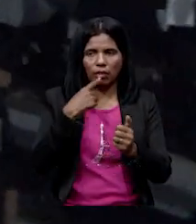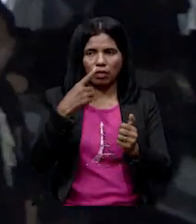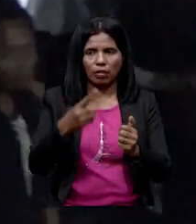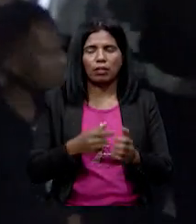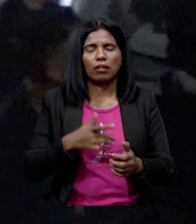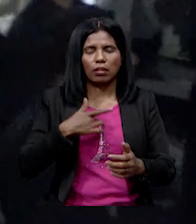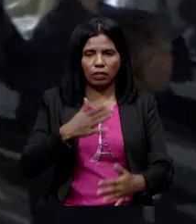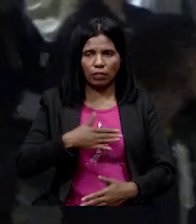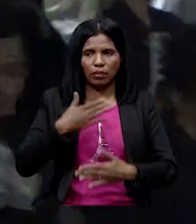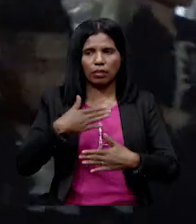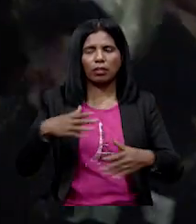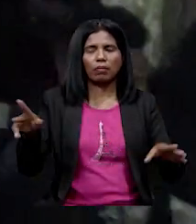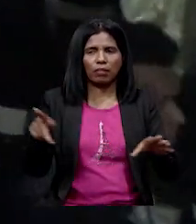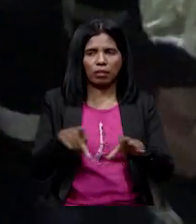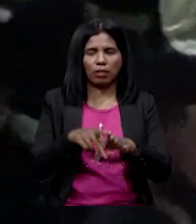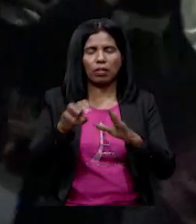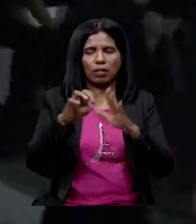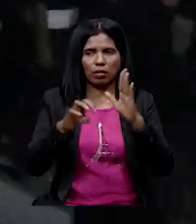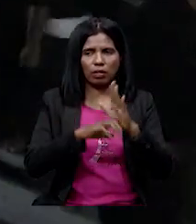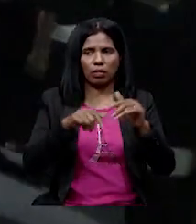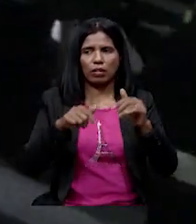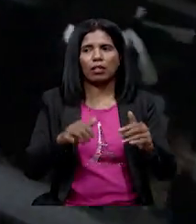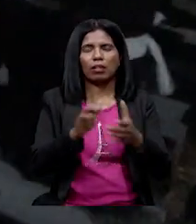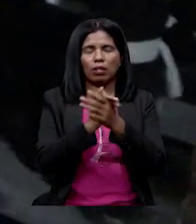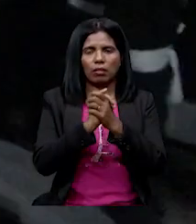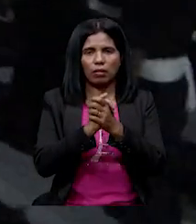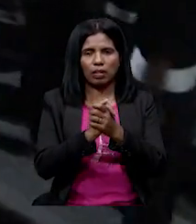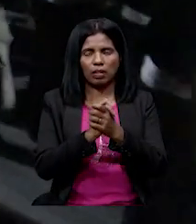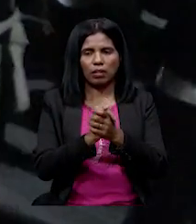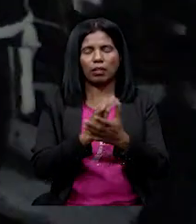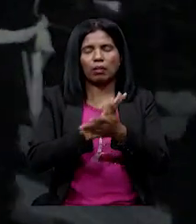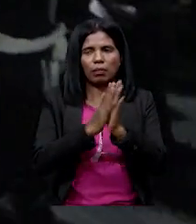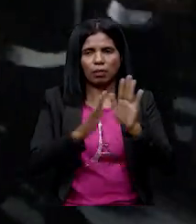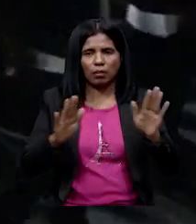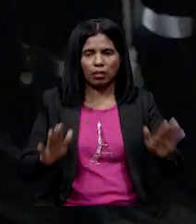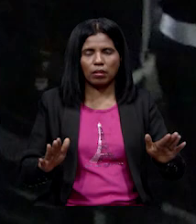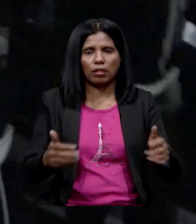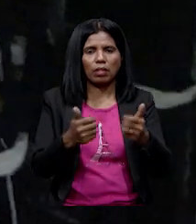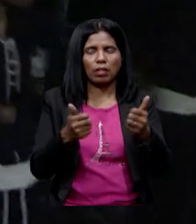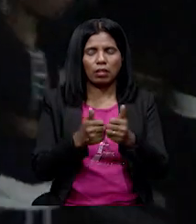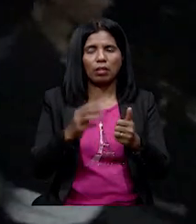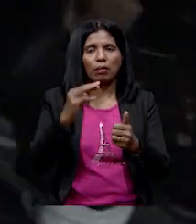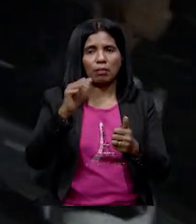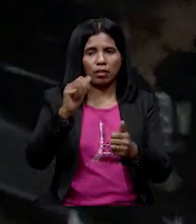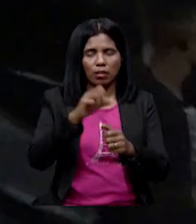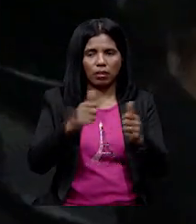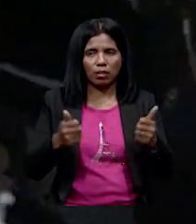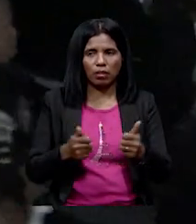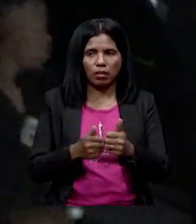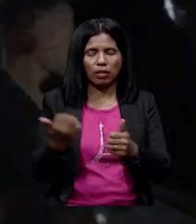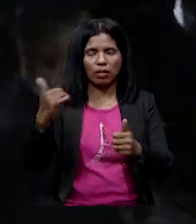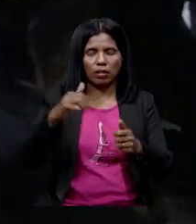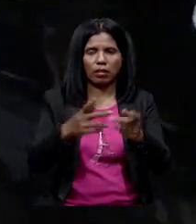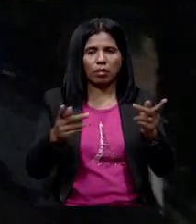sinte orgulho, ho presença estatua ne, atu hameten unidade no pas, entre arte marcial no ritual sira, e a sira ni